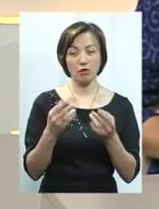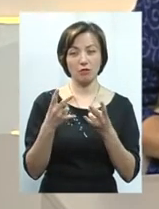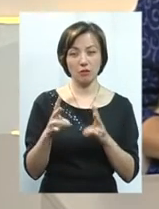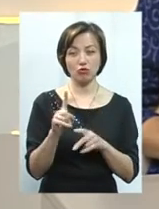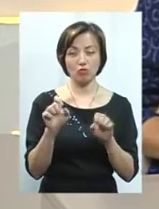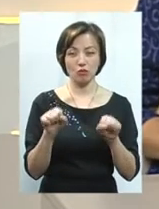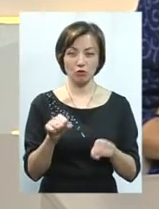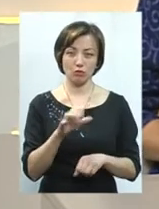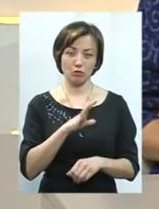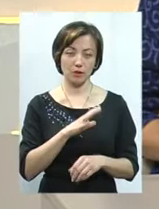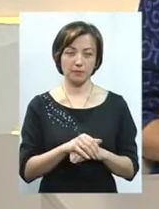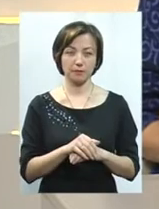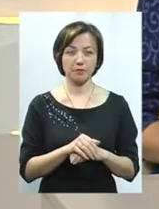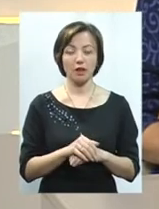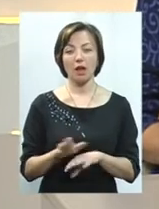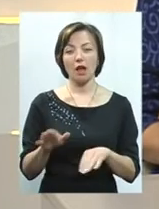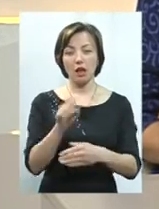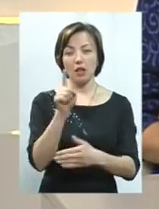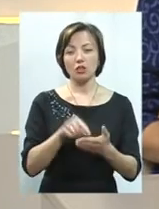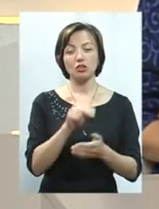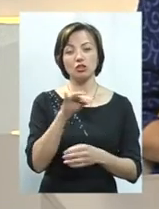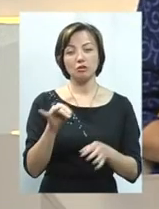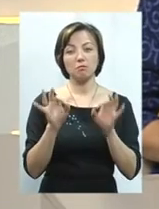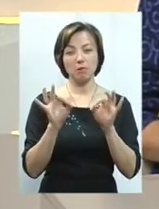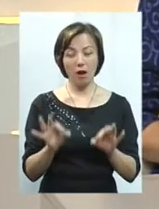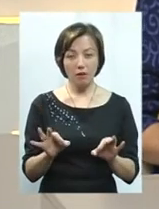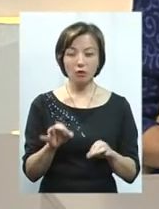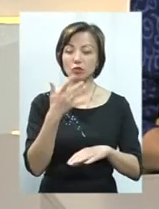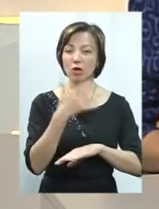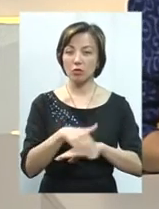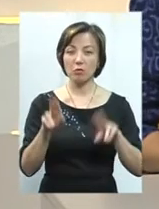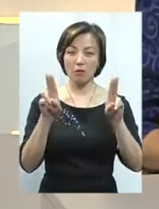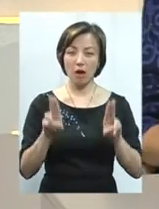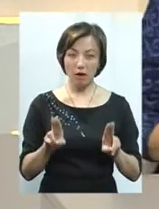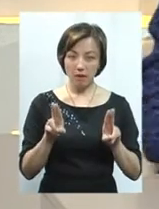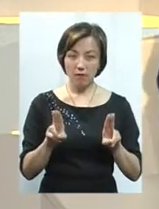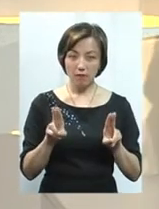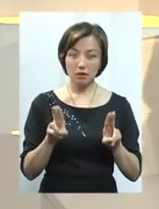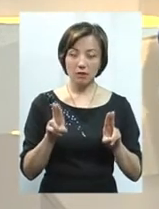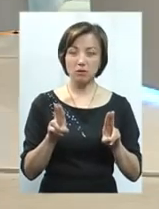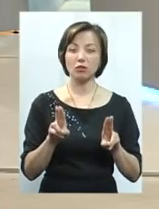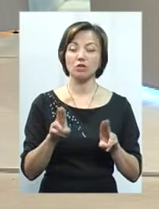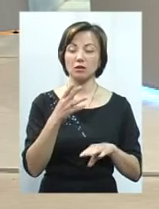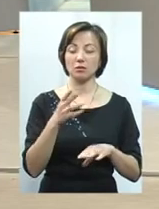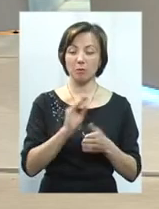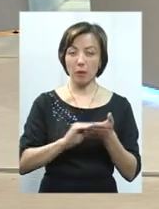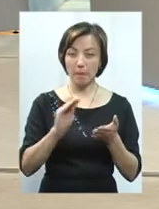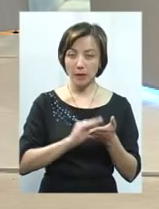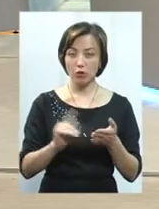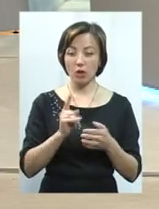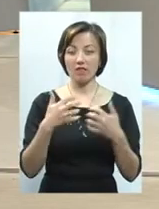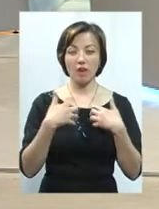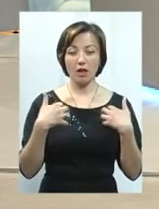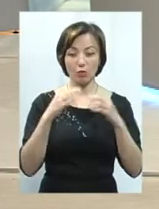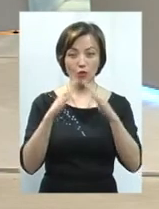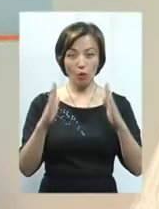бути. Чи правда, що за кордоном в правилах прописано, що тварини мають бути стерилізовані, якщо вони утримуються